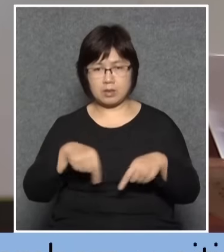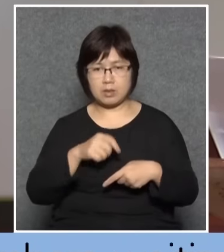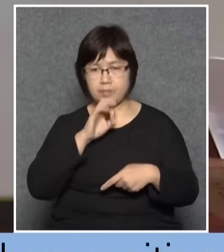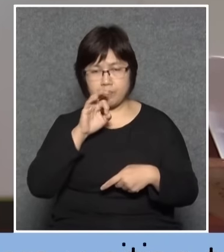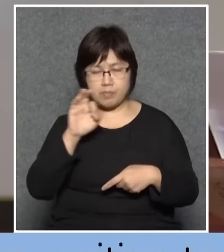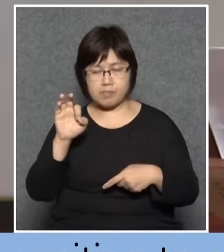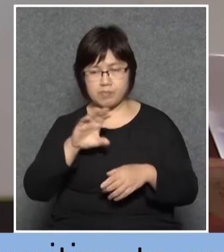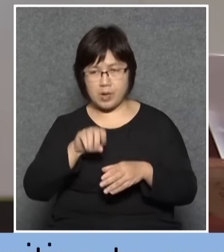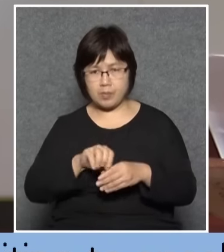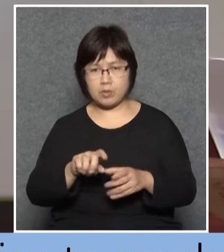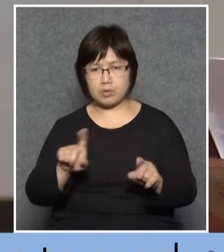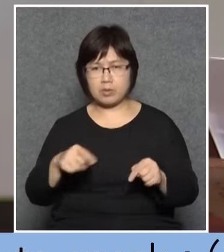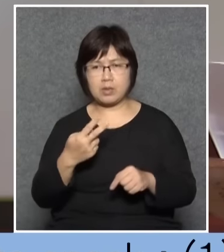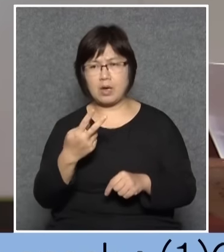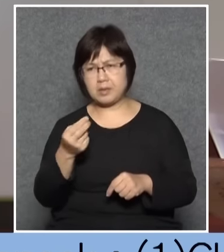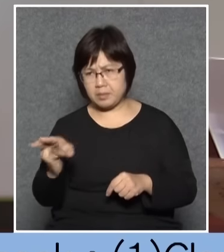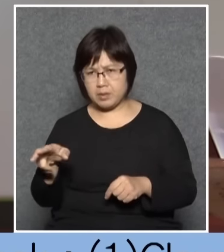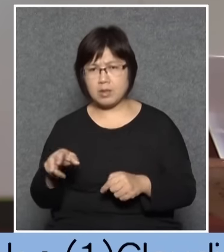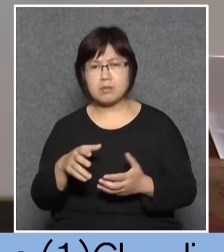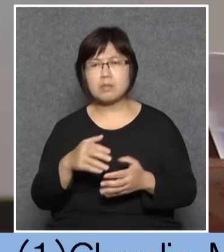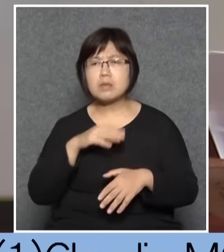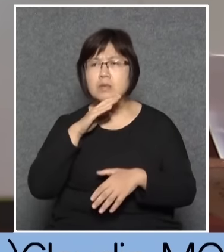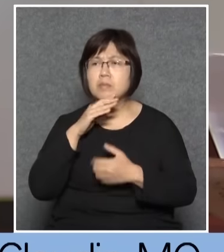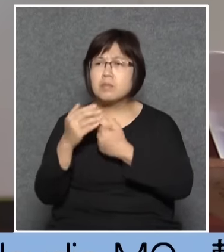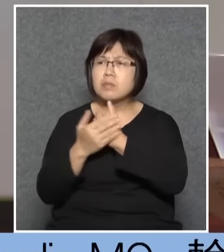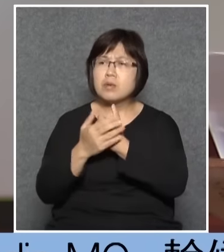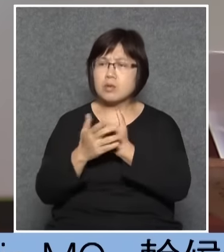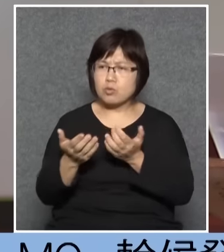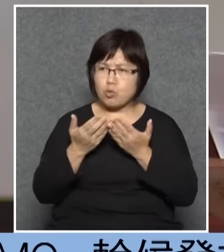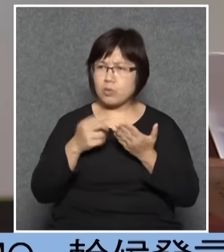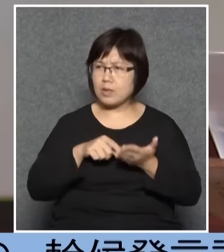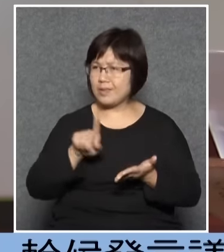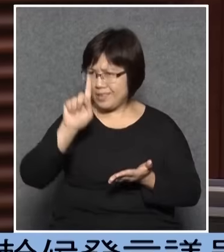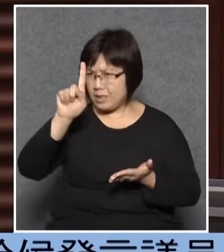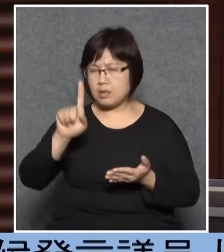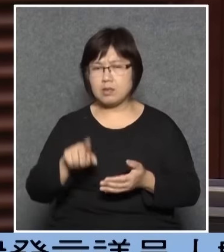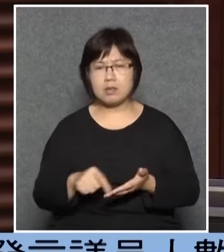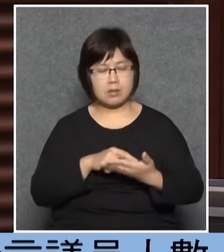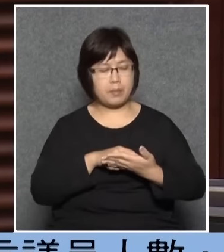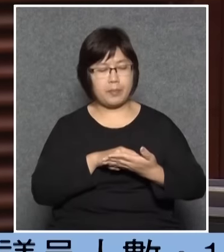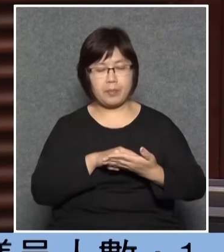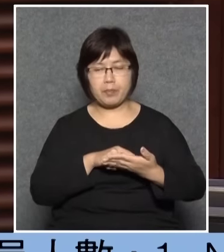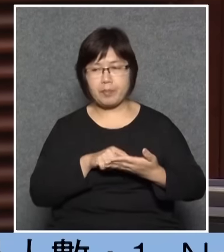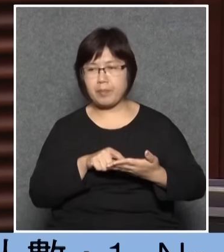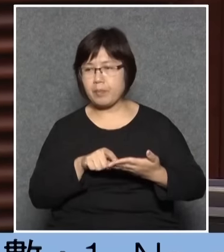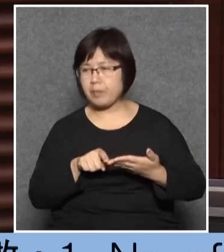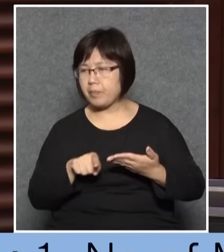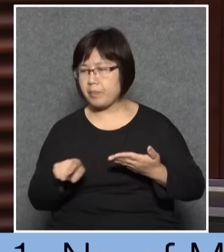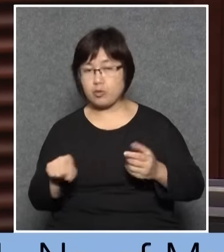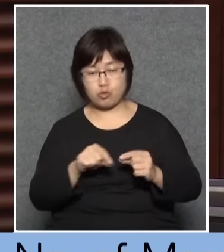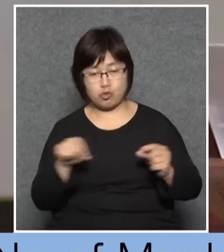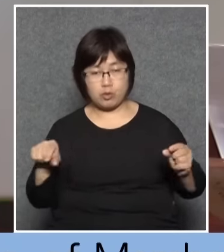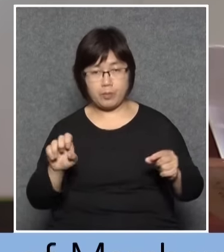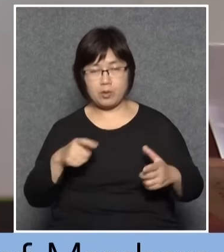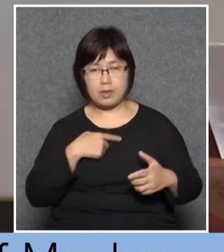20幾個字。咁我又想阿局長，你一陣間可唔可以幫忙，你讀一次俾我聽，即係冇斷句嘅，但係唔好斷氣